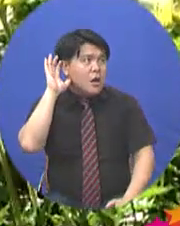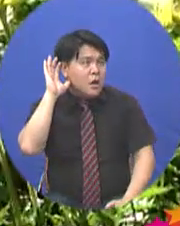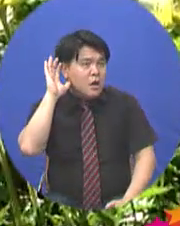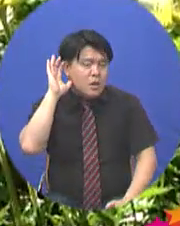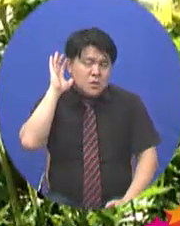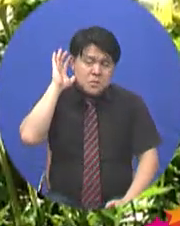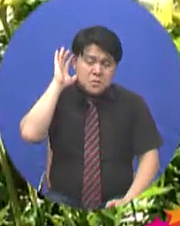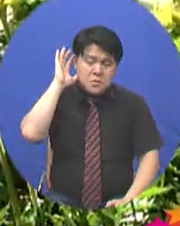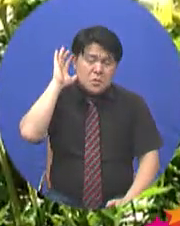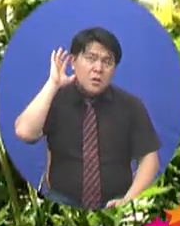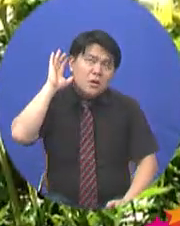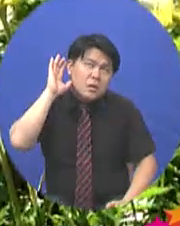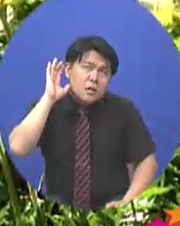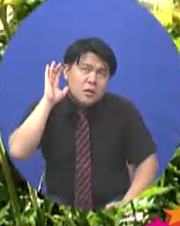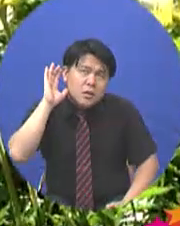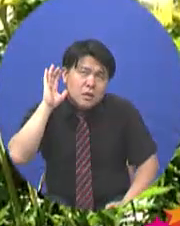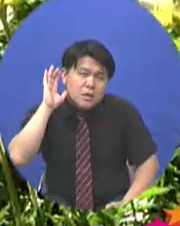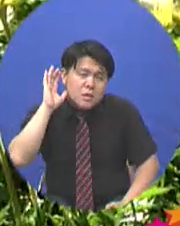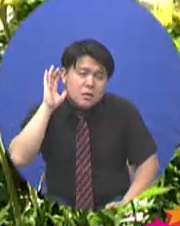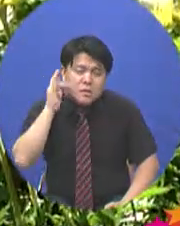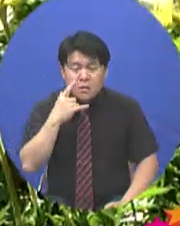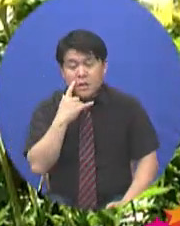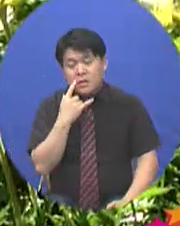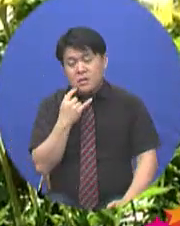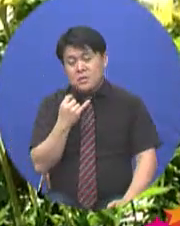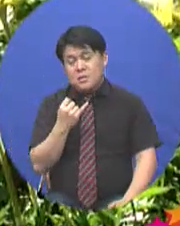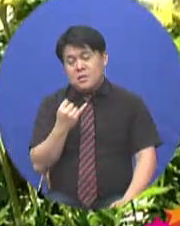그 목소리